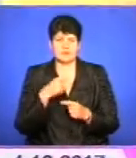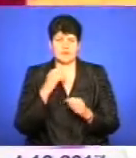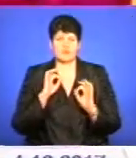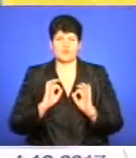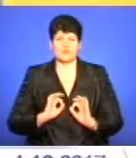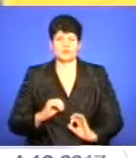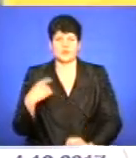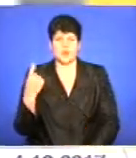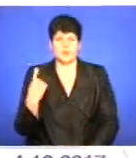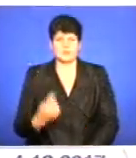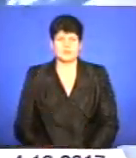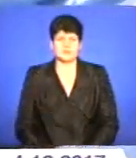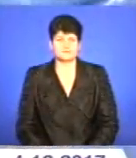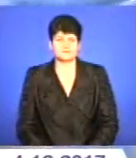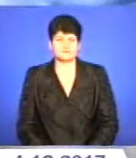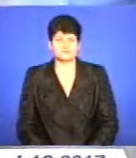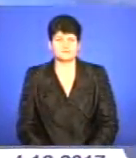області.